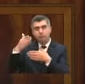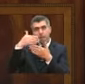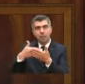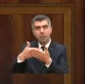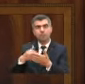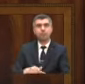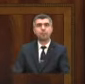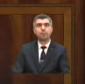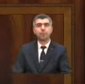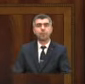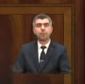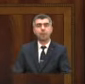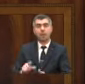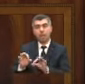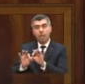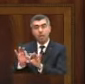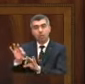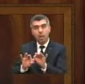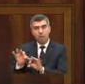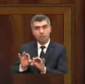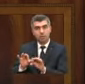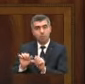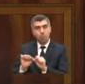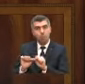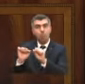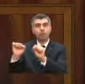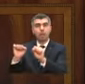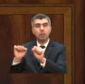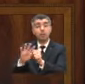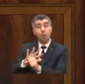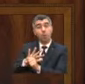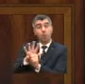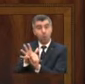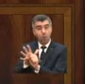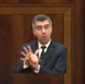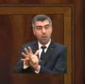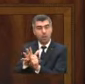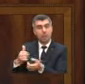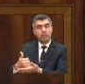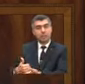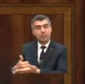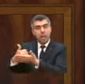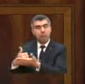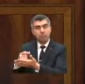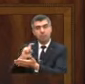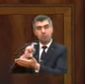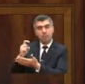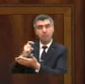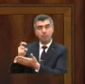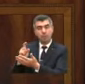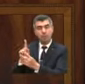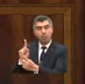أن الإجراءات اللي درت في مواجهة جائحة كورونا، وخصوصا الدعم المالي المباشر